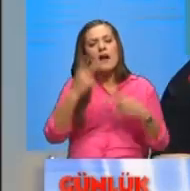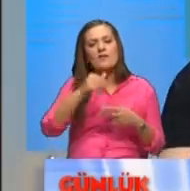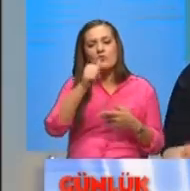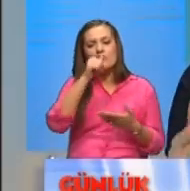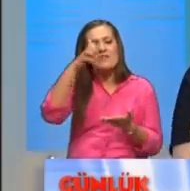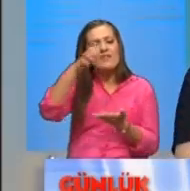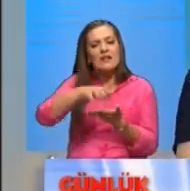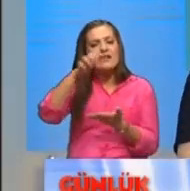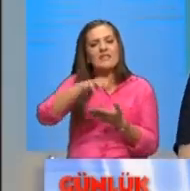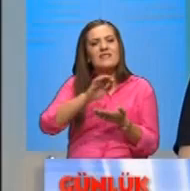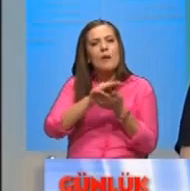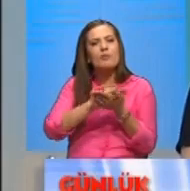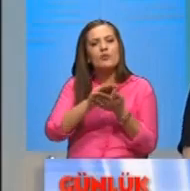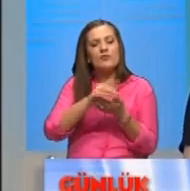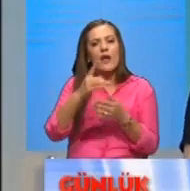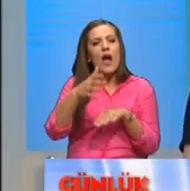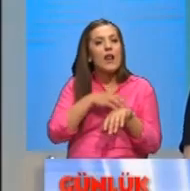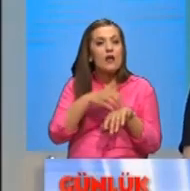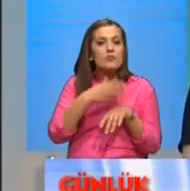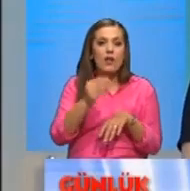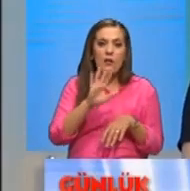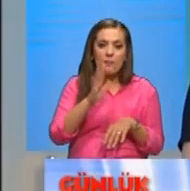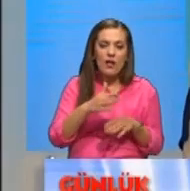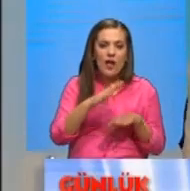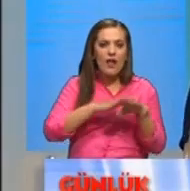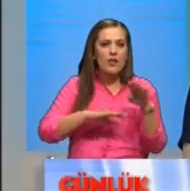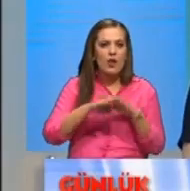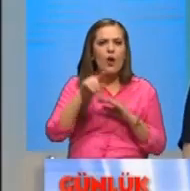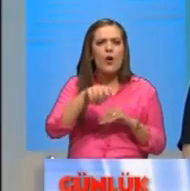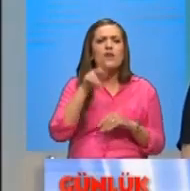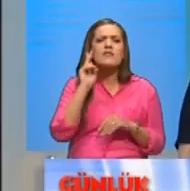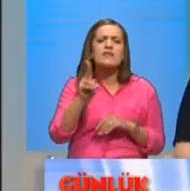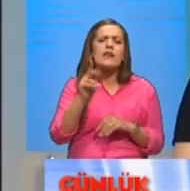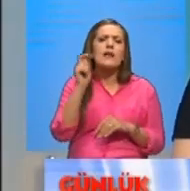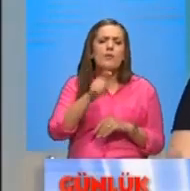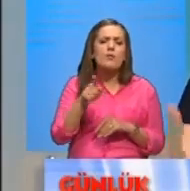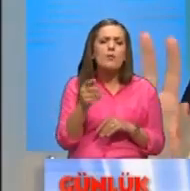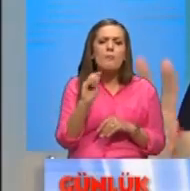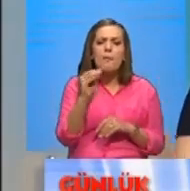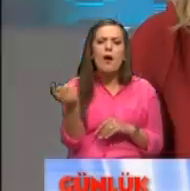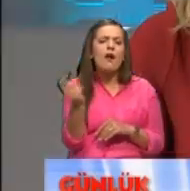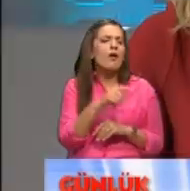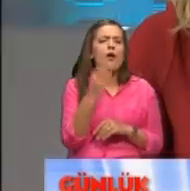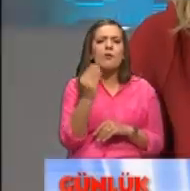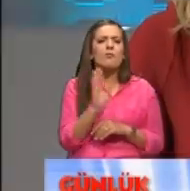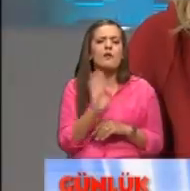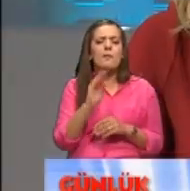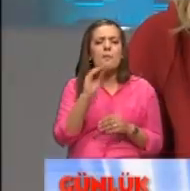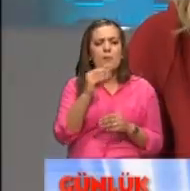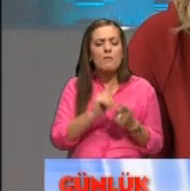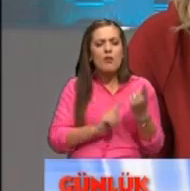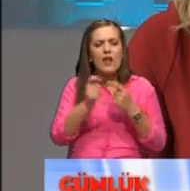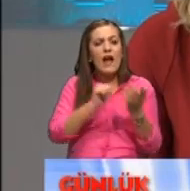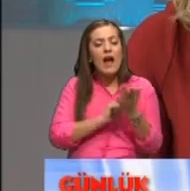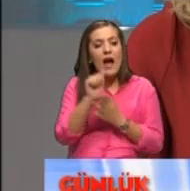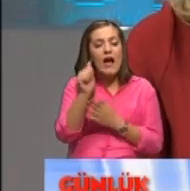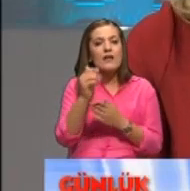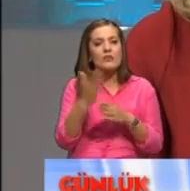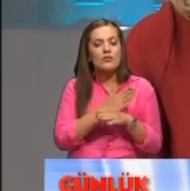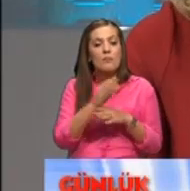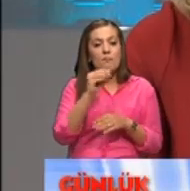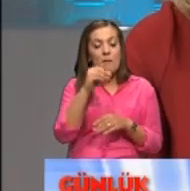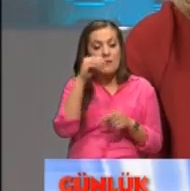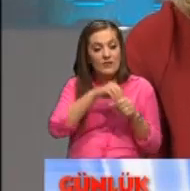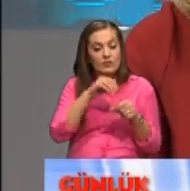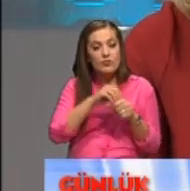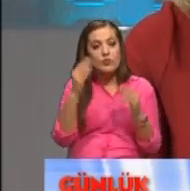sabunlar çünkü alerji yapabiliyor ellere. Ya o egzama size yapar. Yapabiliyor. Hani bu bebeğe yapmaz. Zarar bebeğe vermez. Kullanacağınız peki. Her ürün bebek